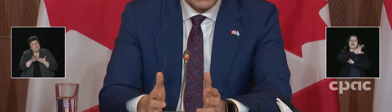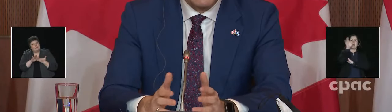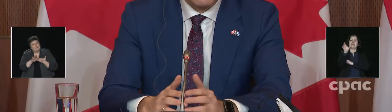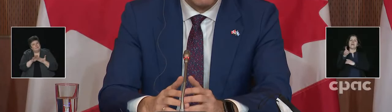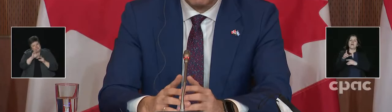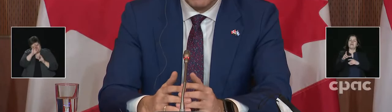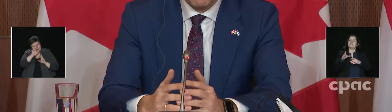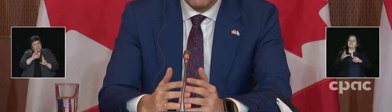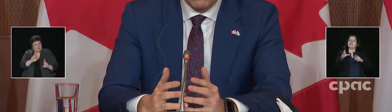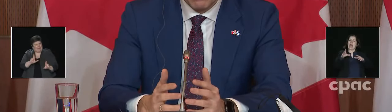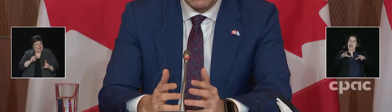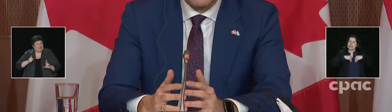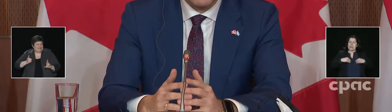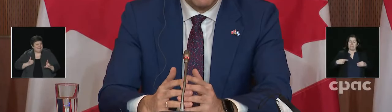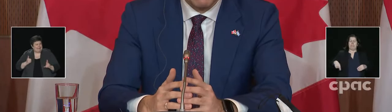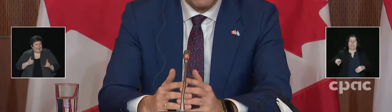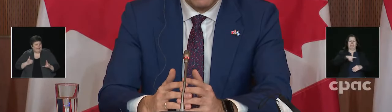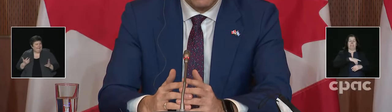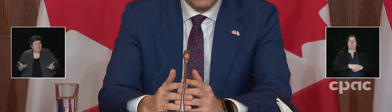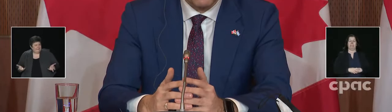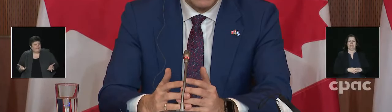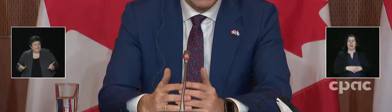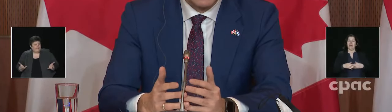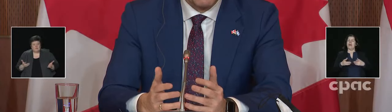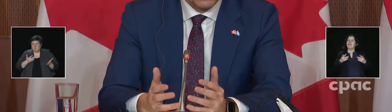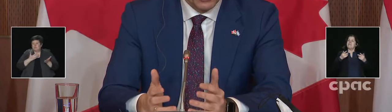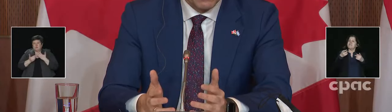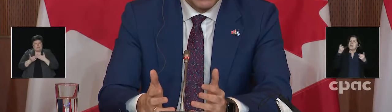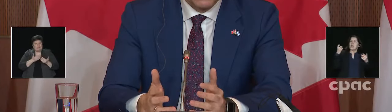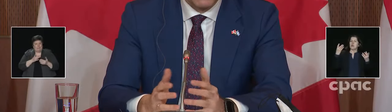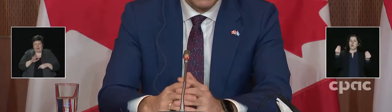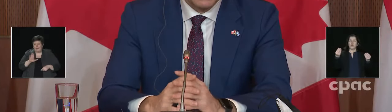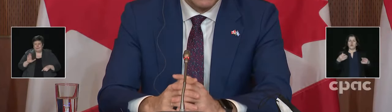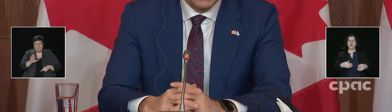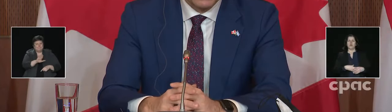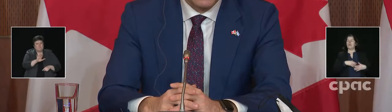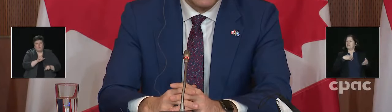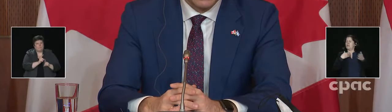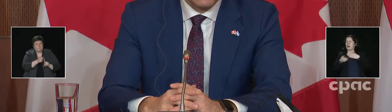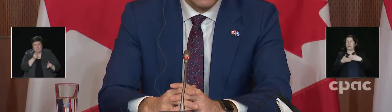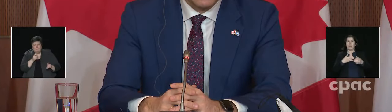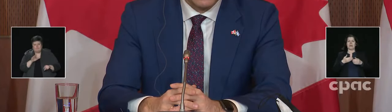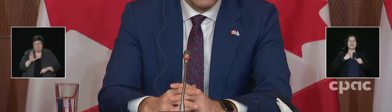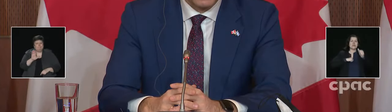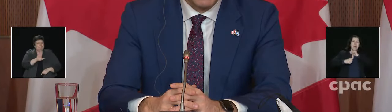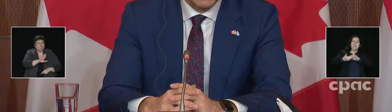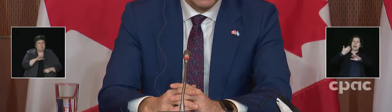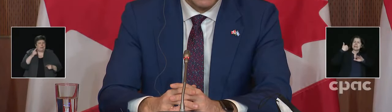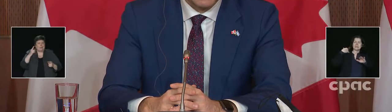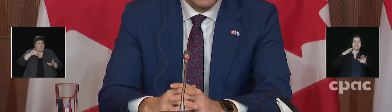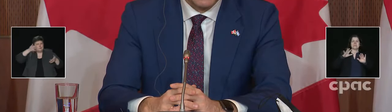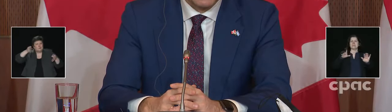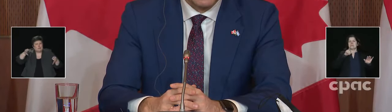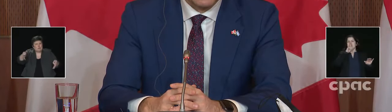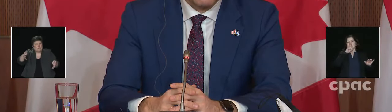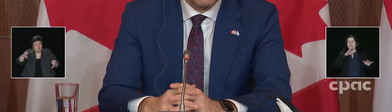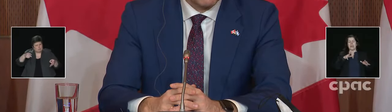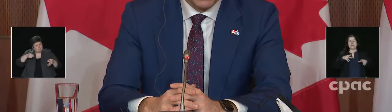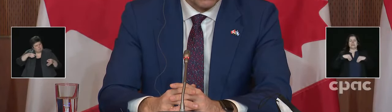d'où ils viennent, peu importe leur passé, peu importe leur choix, on les accepte comme ils sont dans les services hospitaliers